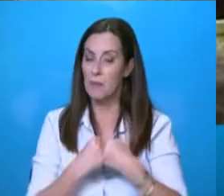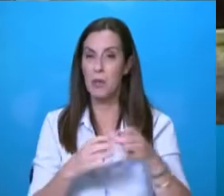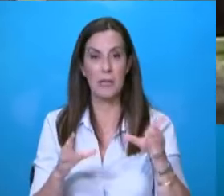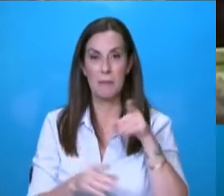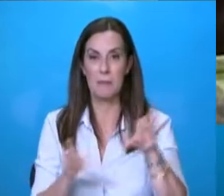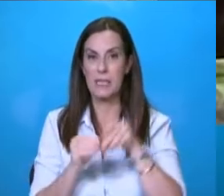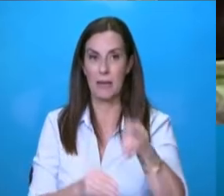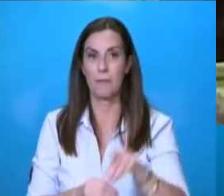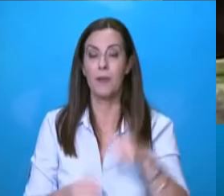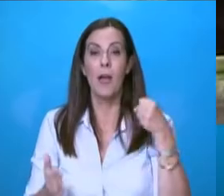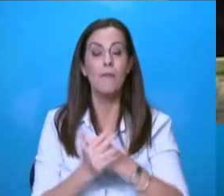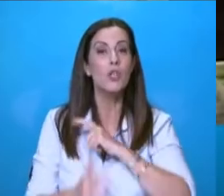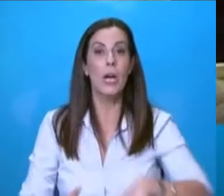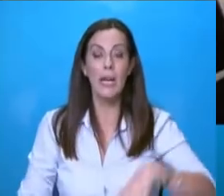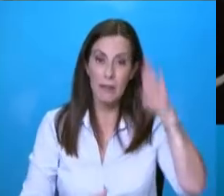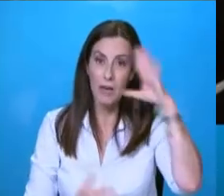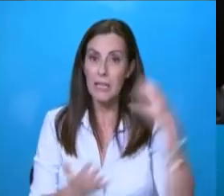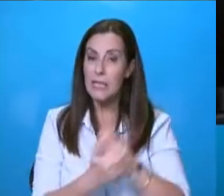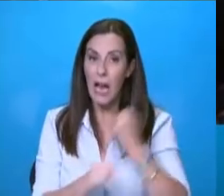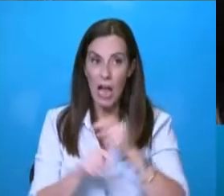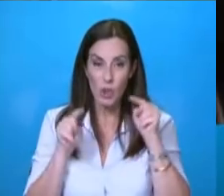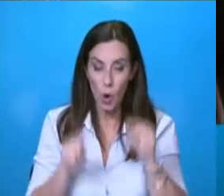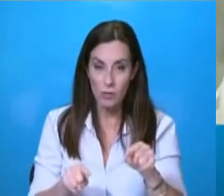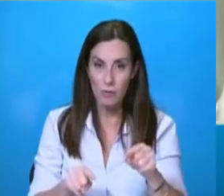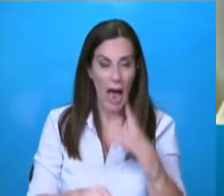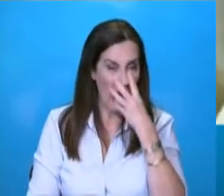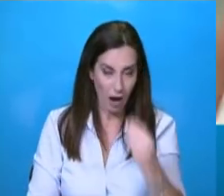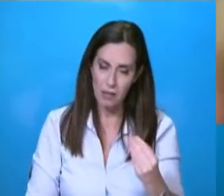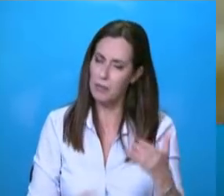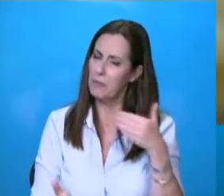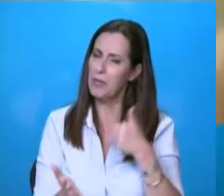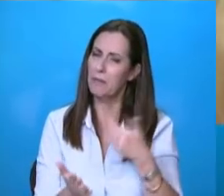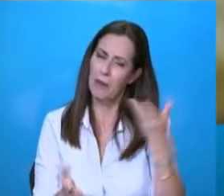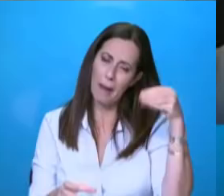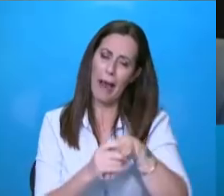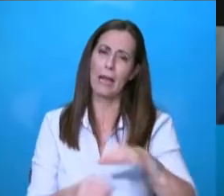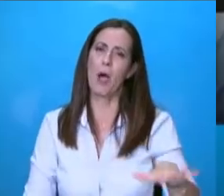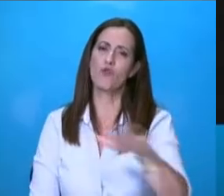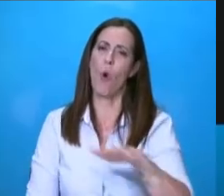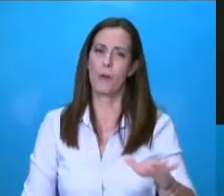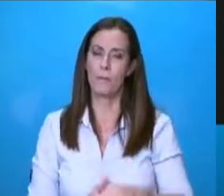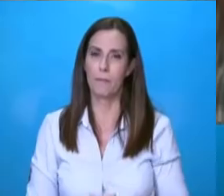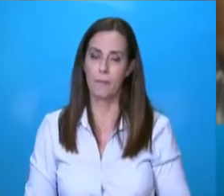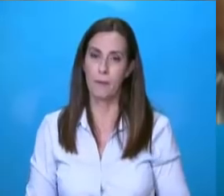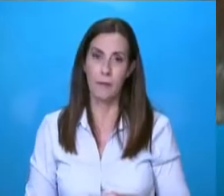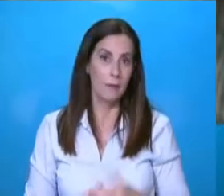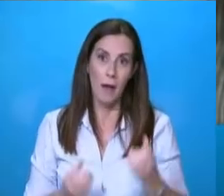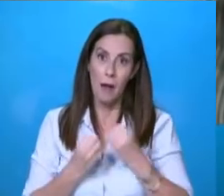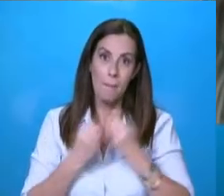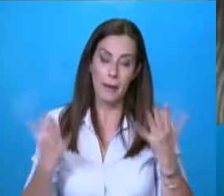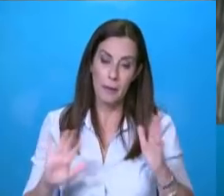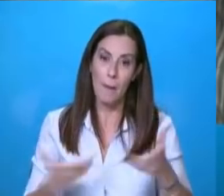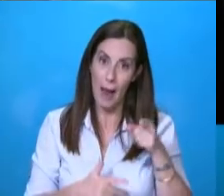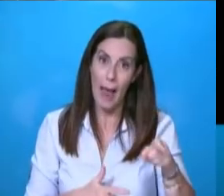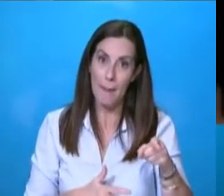דומות. ועד שעיריית חיפה תצליח לעשות את זה, חזירי הבר הם חלק מהשכונה. מדהים כמה מהר גם